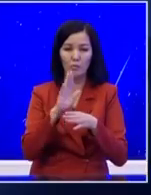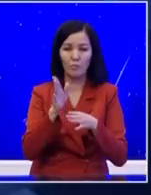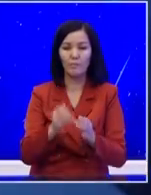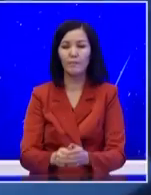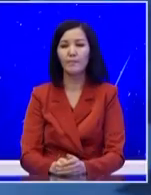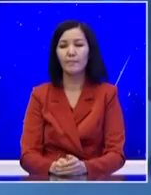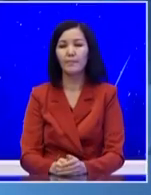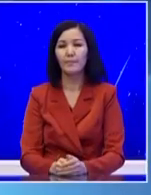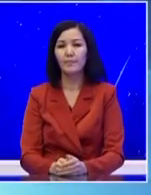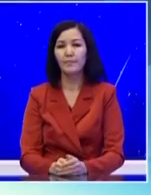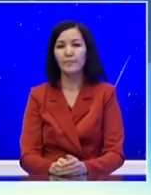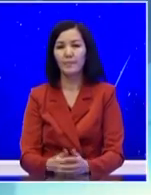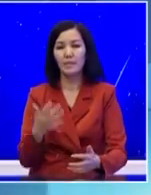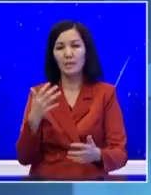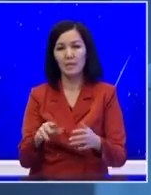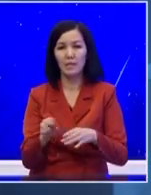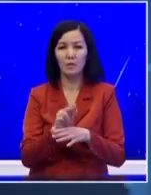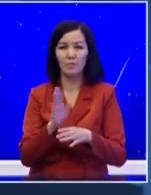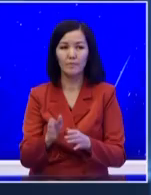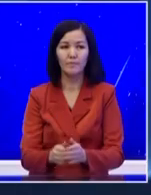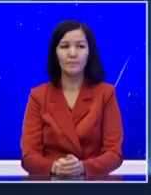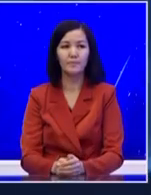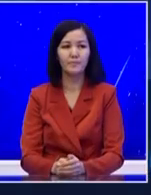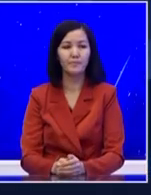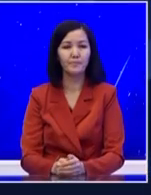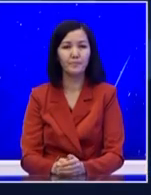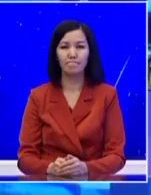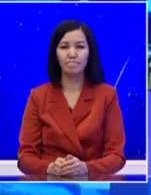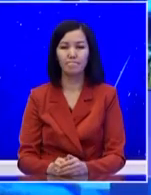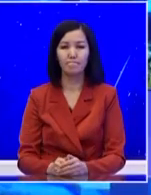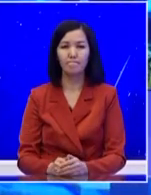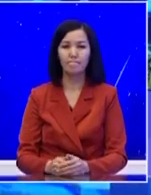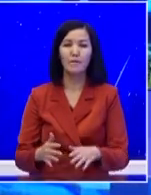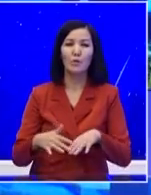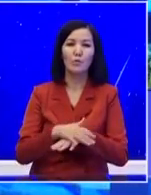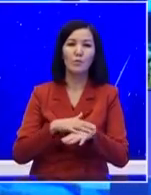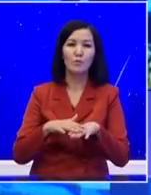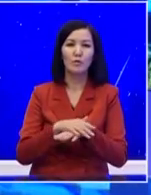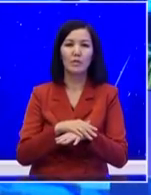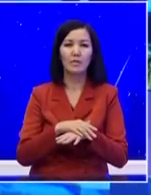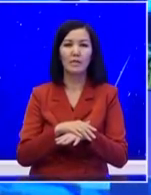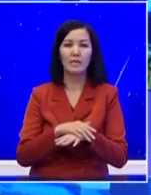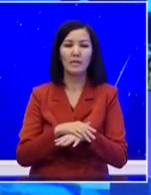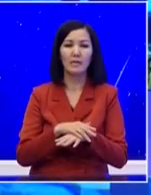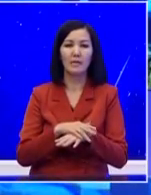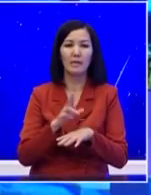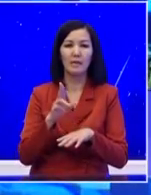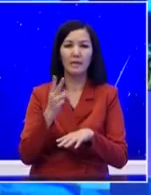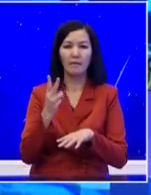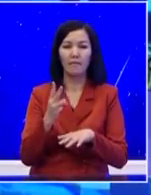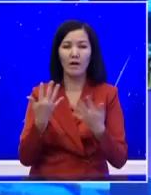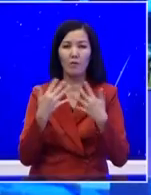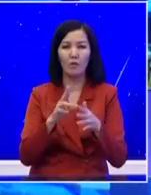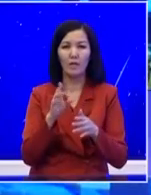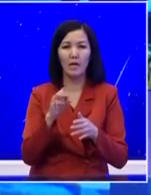Анитов, Ильдана Сарсенбек, Ержан Дюсен, телеканал ЖТСУ. У жителей сел Кыргаулды и Жанатурмыс Карасайского